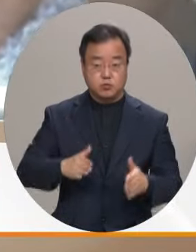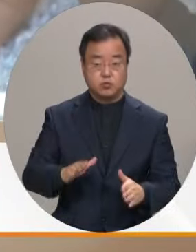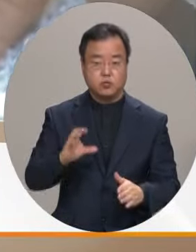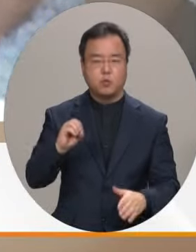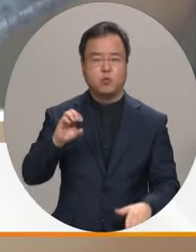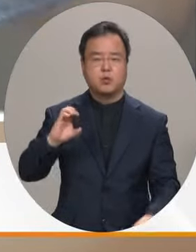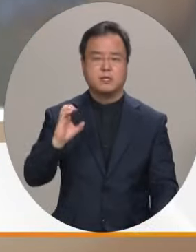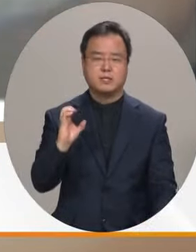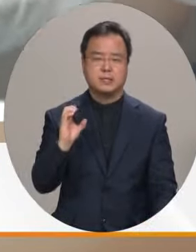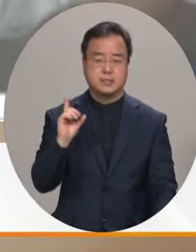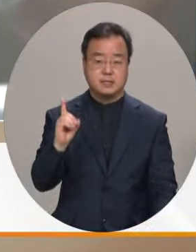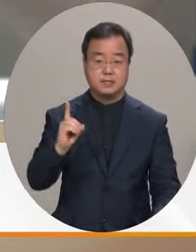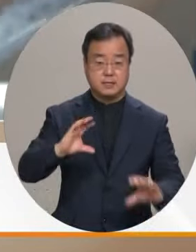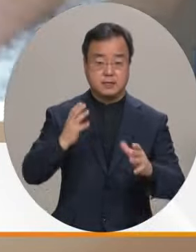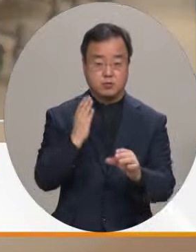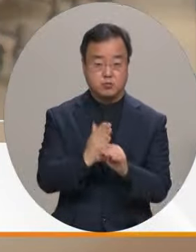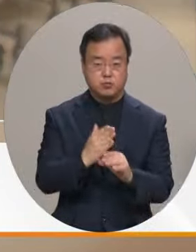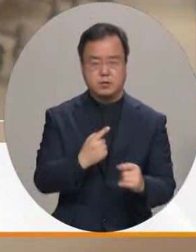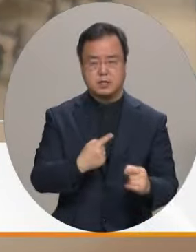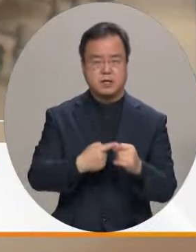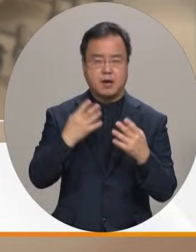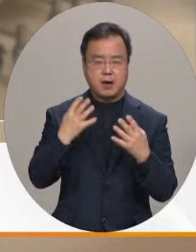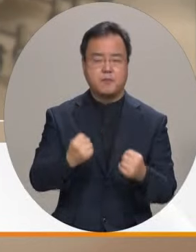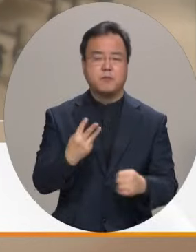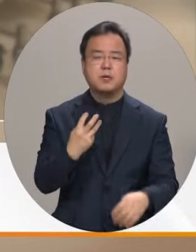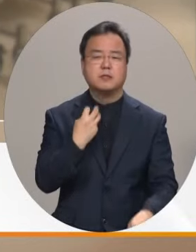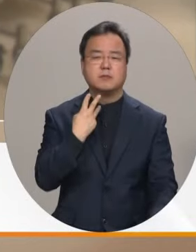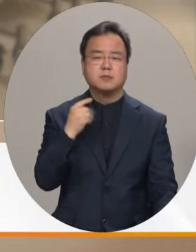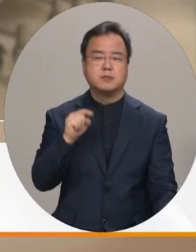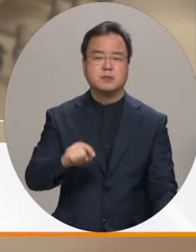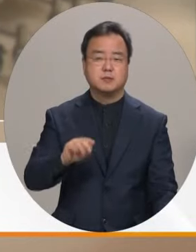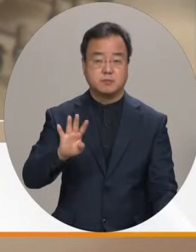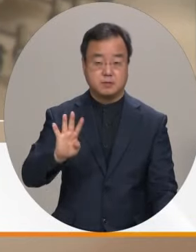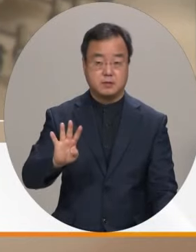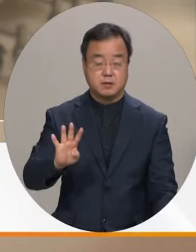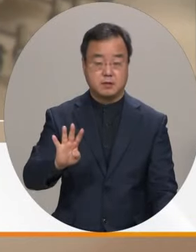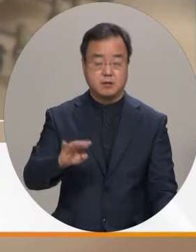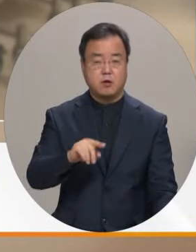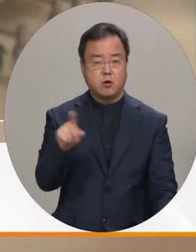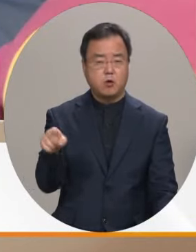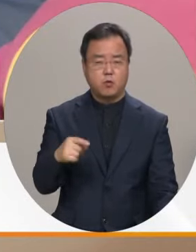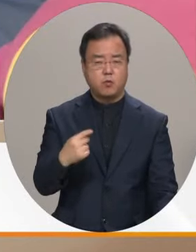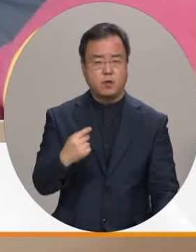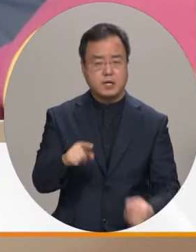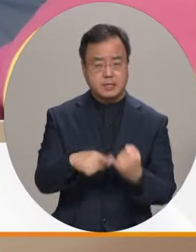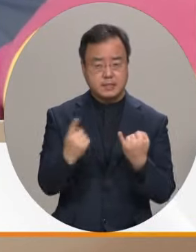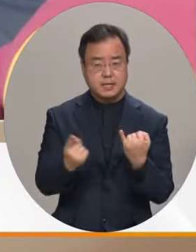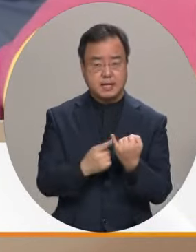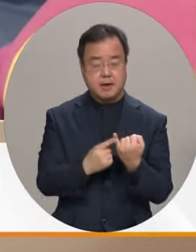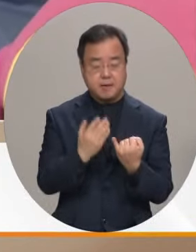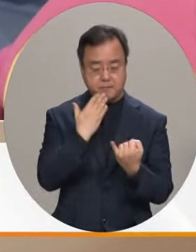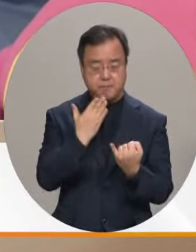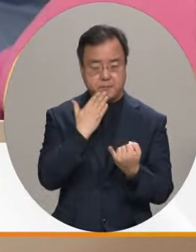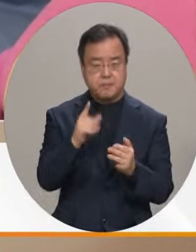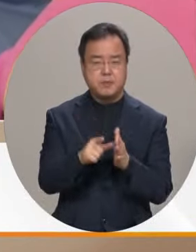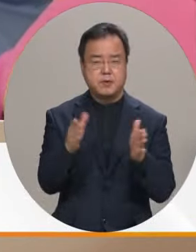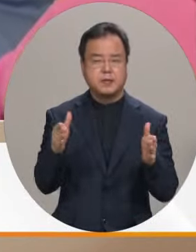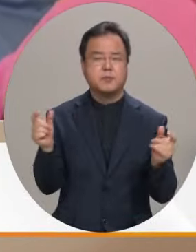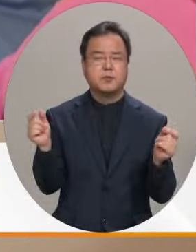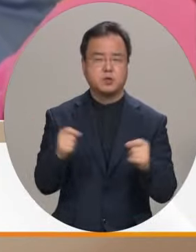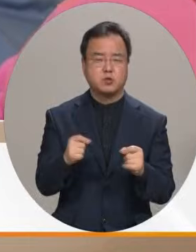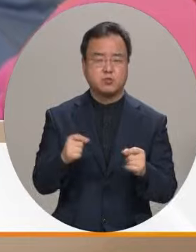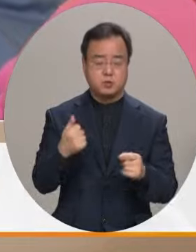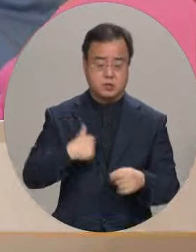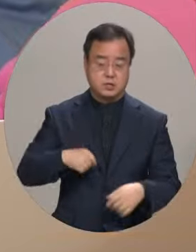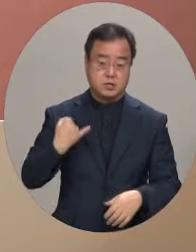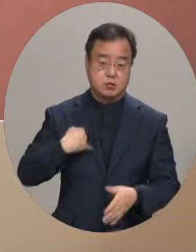중에서 우리나라가 가장 높은 33.4 있니다 그니까 생물학적으로 가인 기간이 짧아지고 있고 자녀수 함께